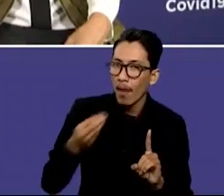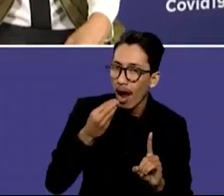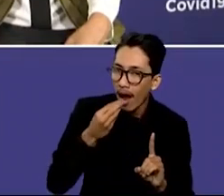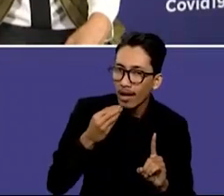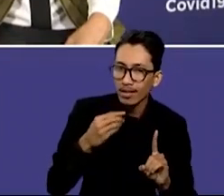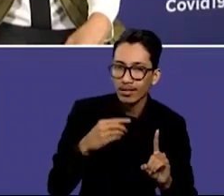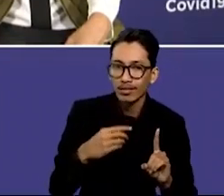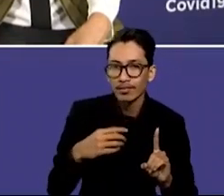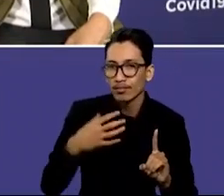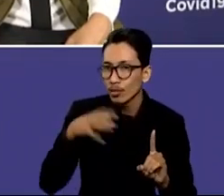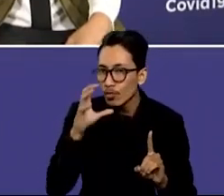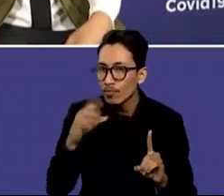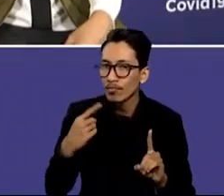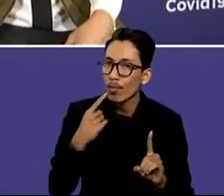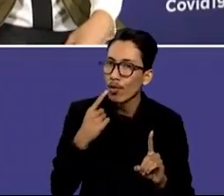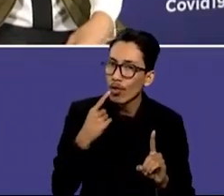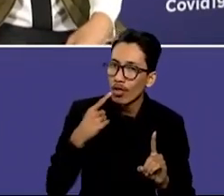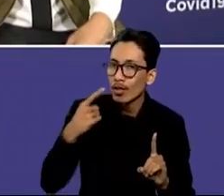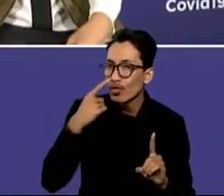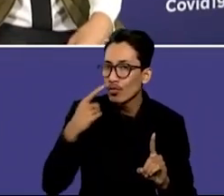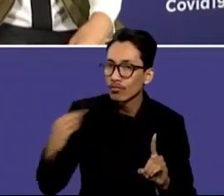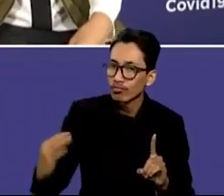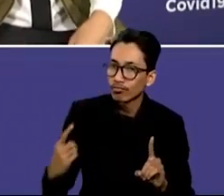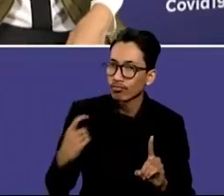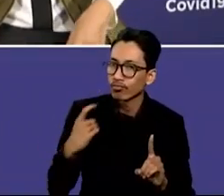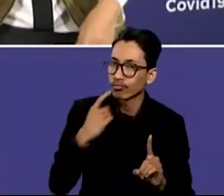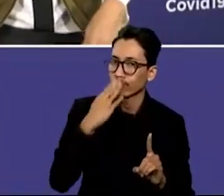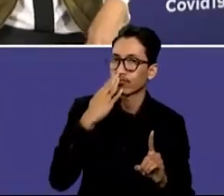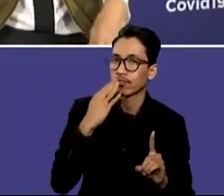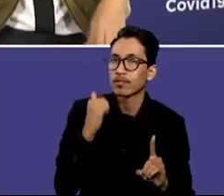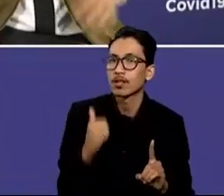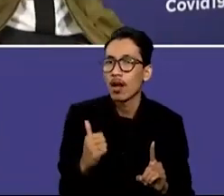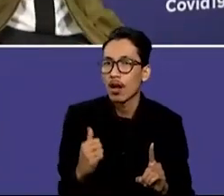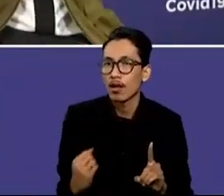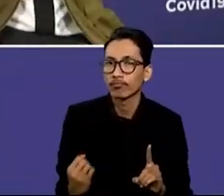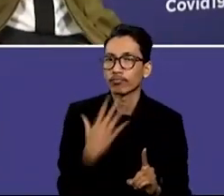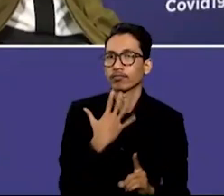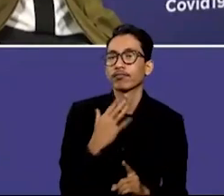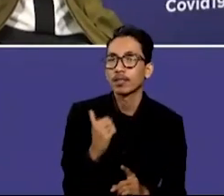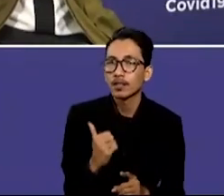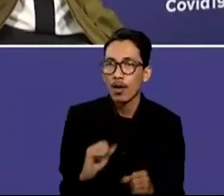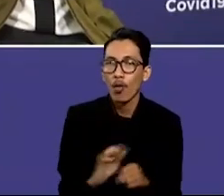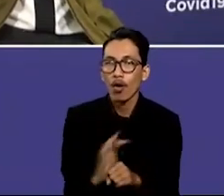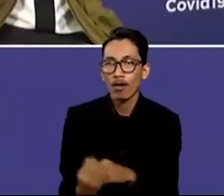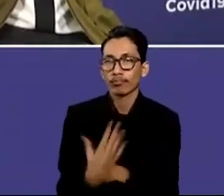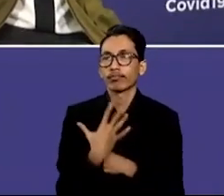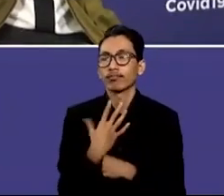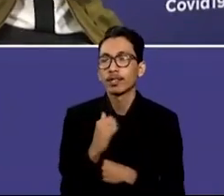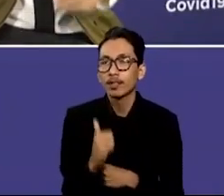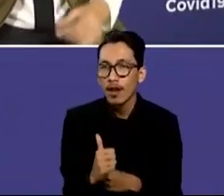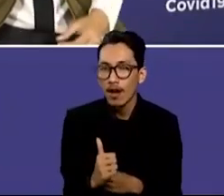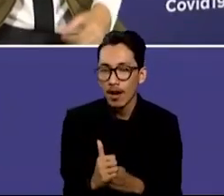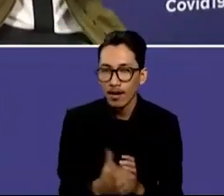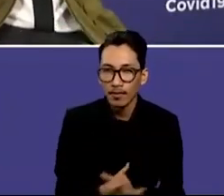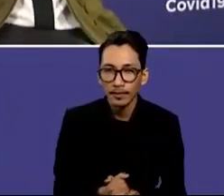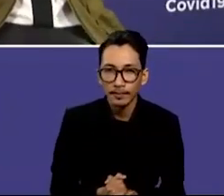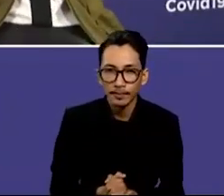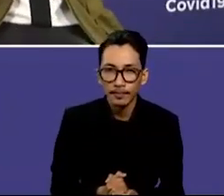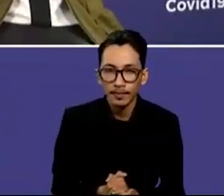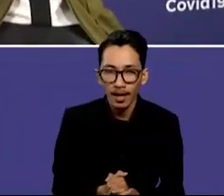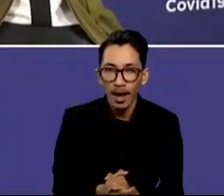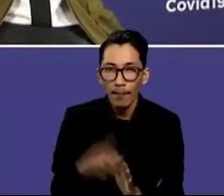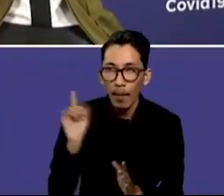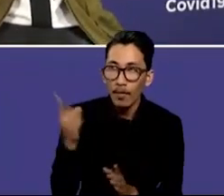pemerintah pusat atau dalam hal ini Kementerian Kesehatan, seperti yang sudah kita ketahui sekarang ini,